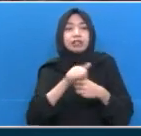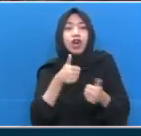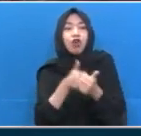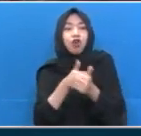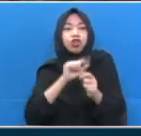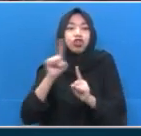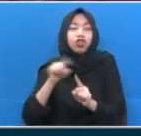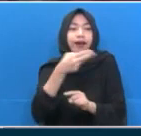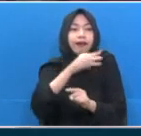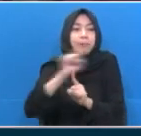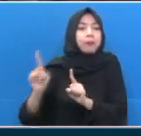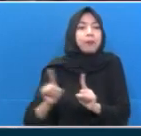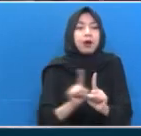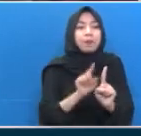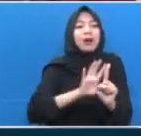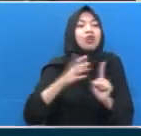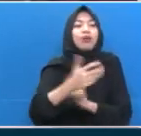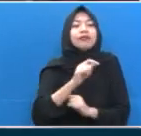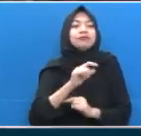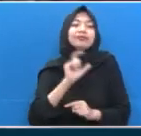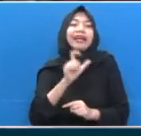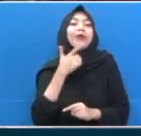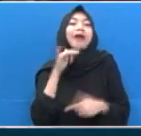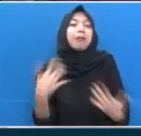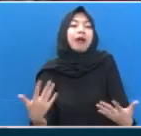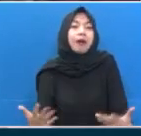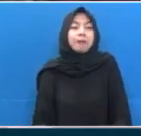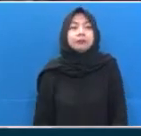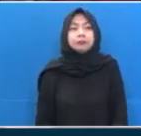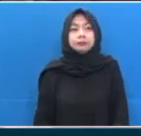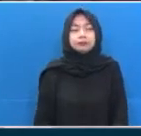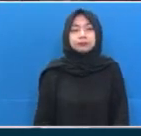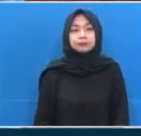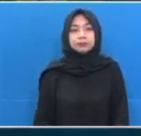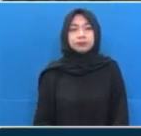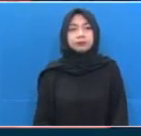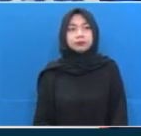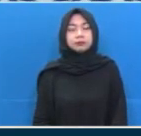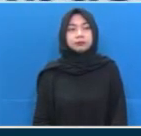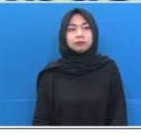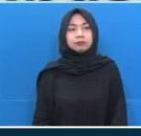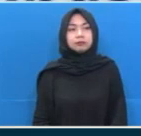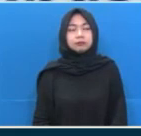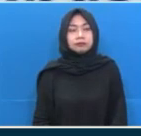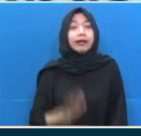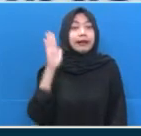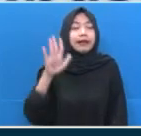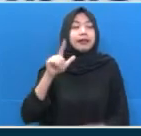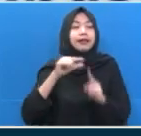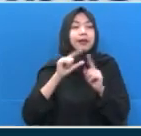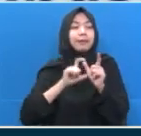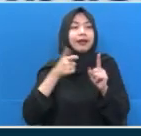Seperti apa kemudian yang direncanakan yang pasti pertama kita siapkan perlindungan